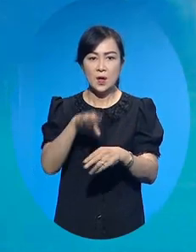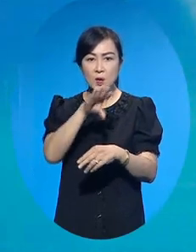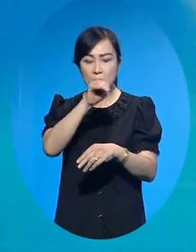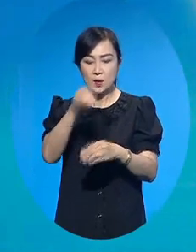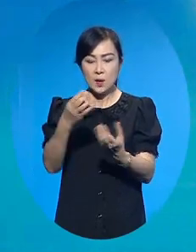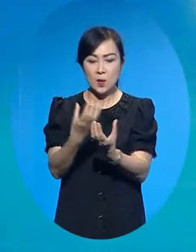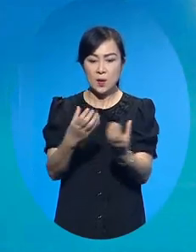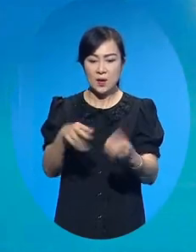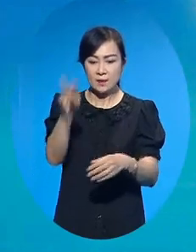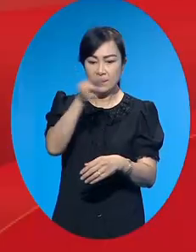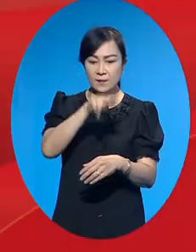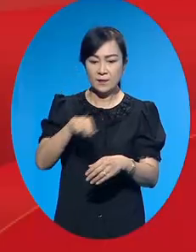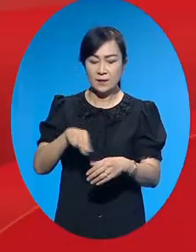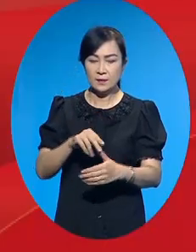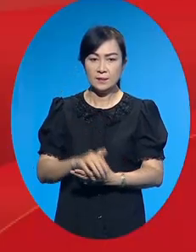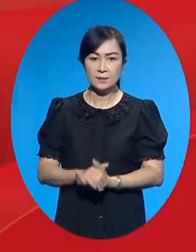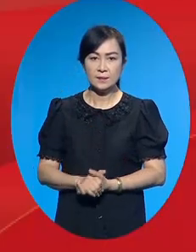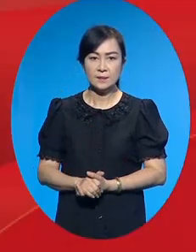Việt.